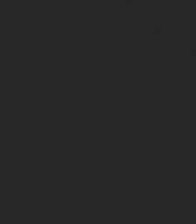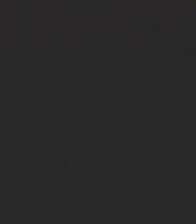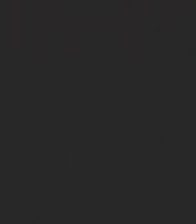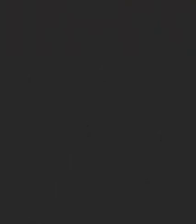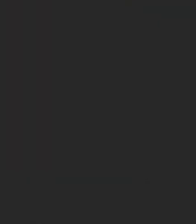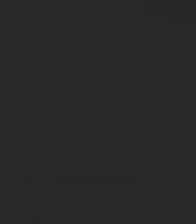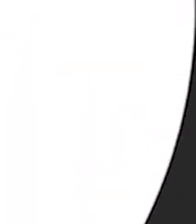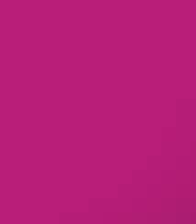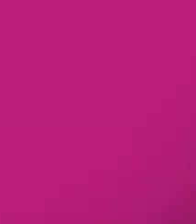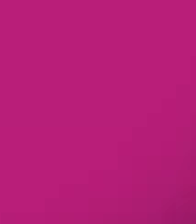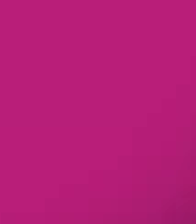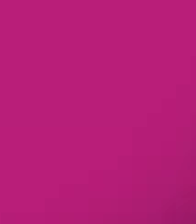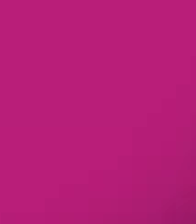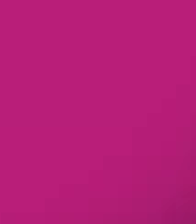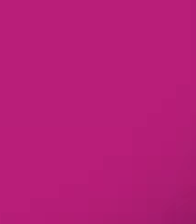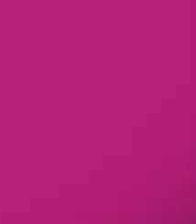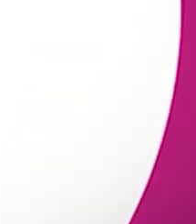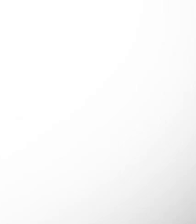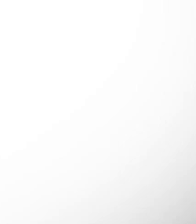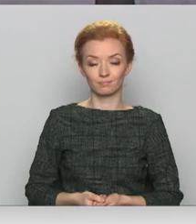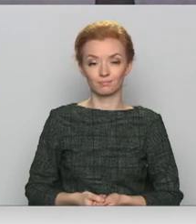Re, viss ēters ir te!